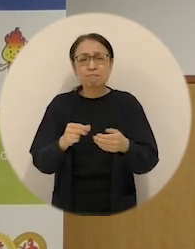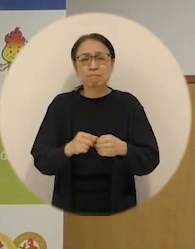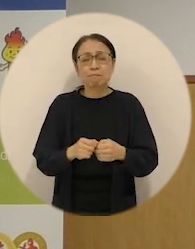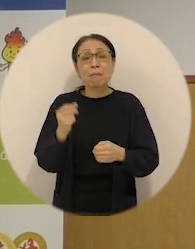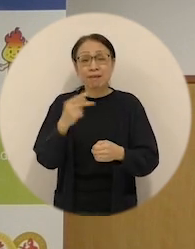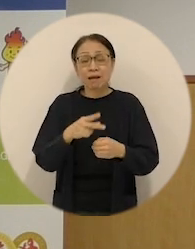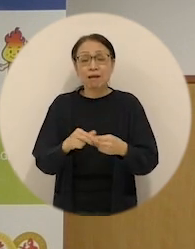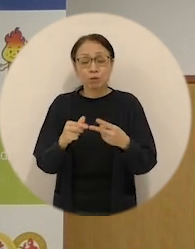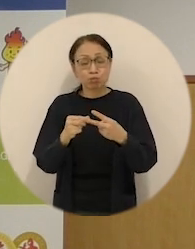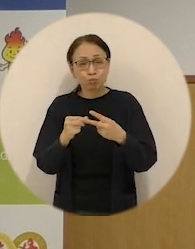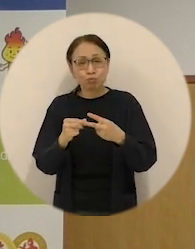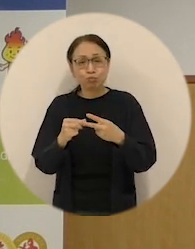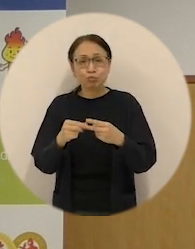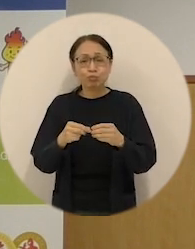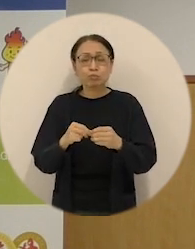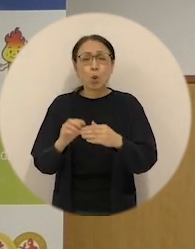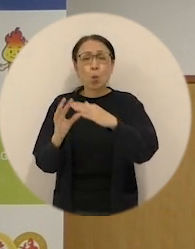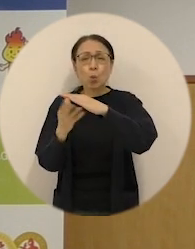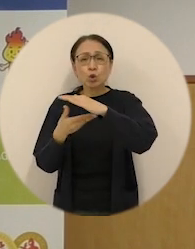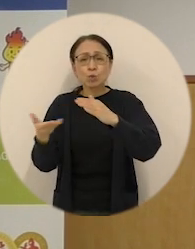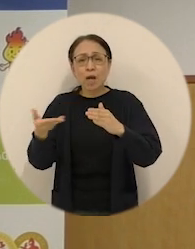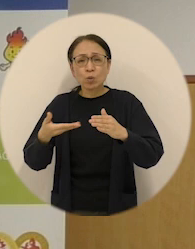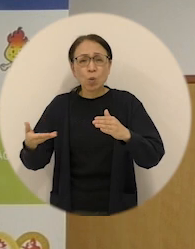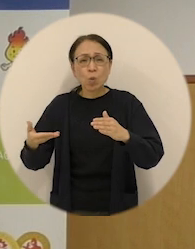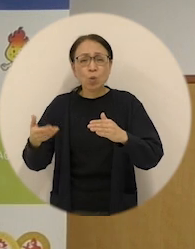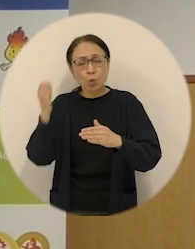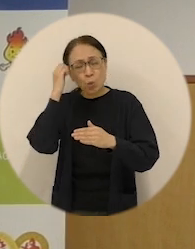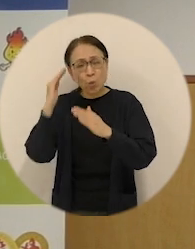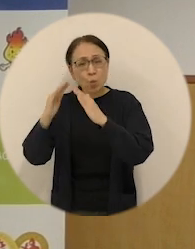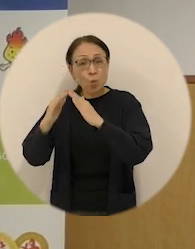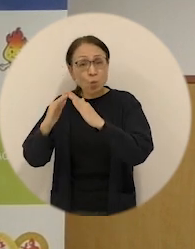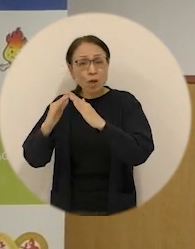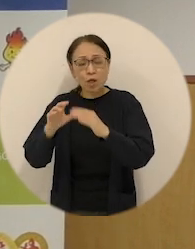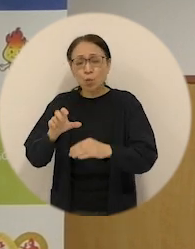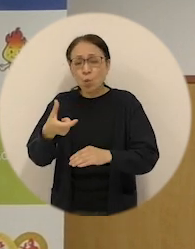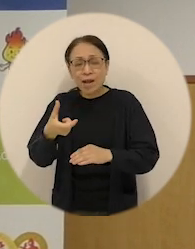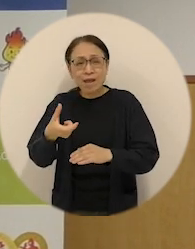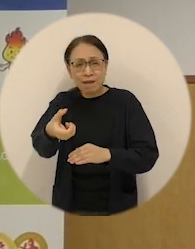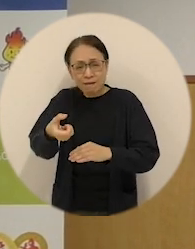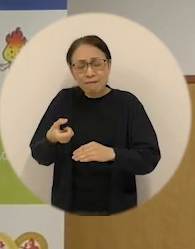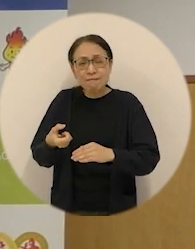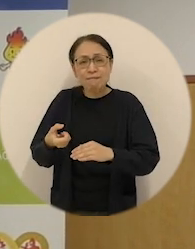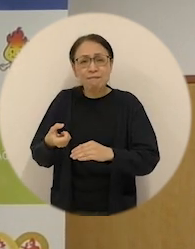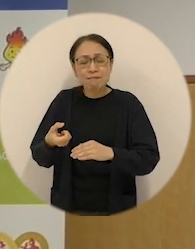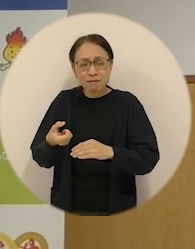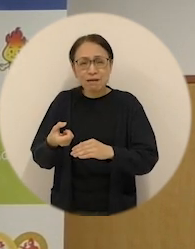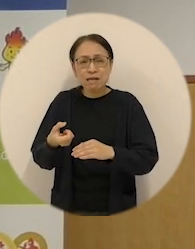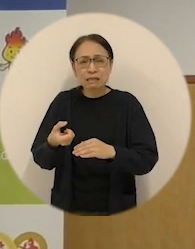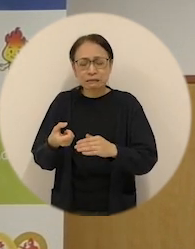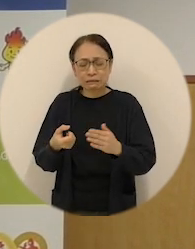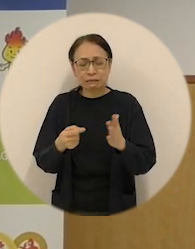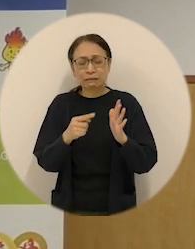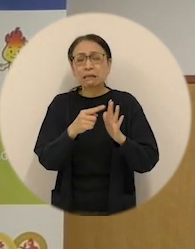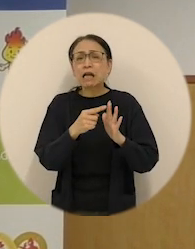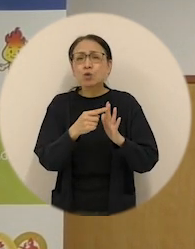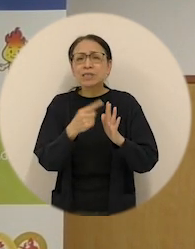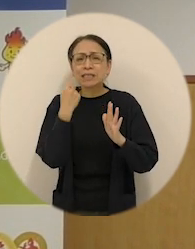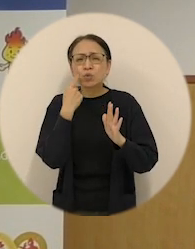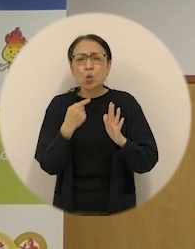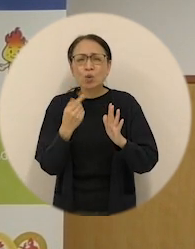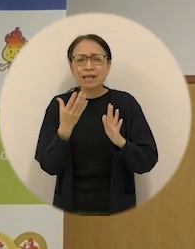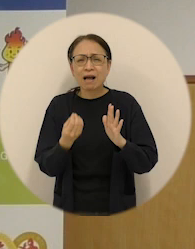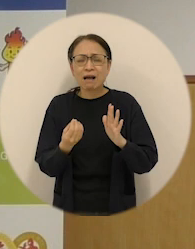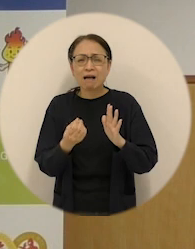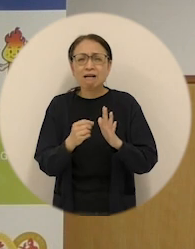及び宇治沼港コテージのトイレにおいてドアレバーにより左手中指を負傷